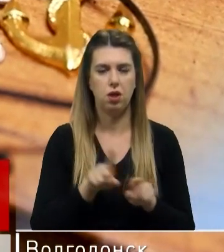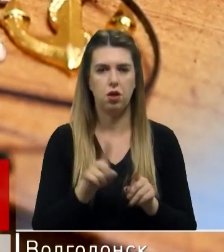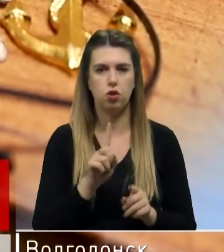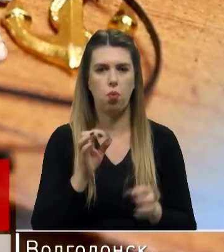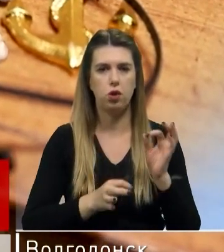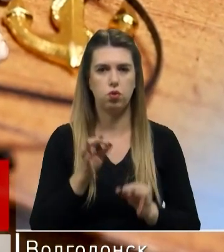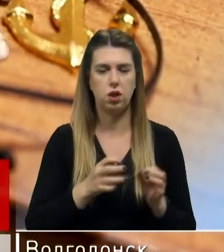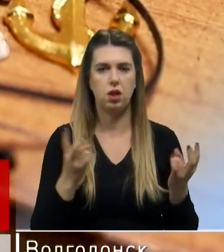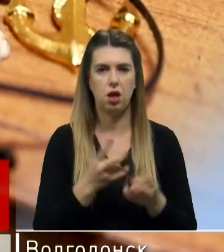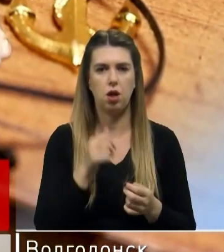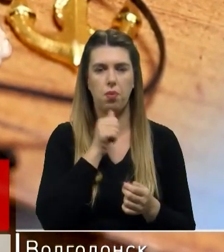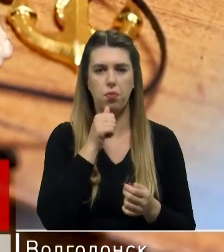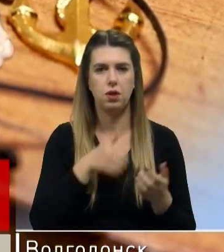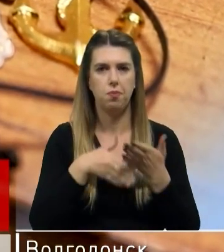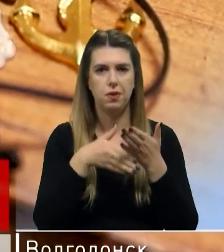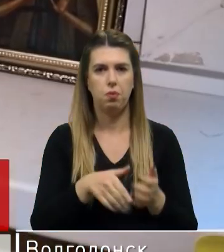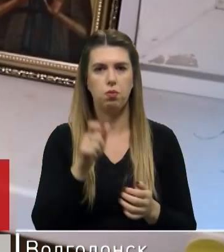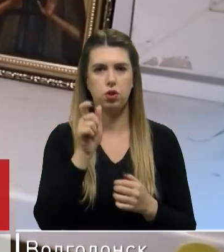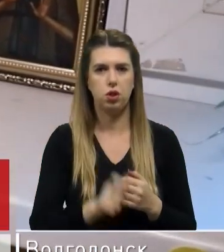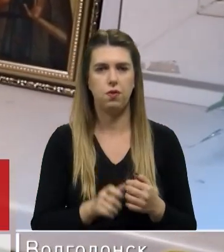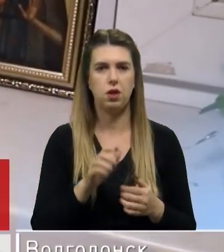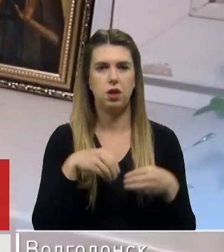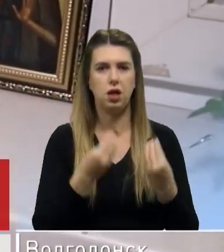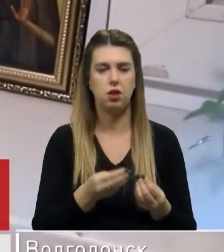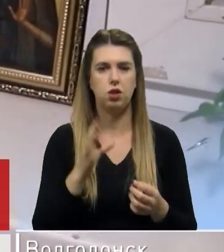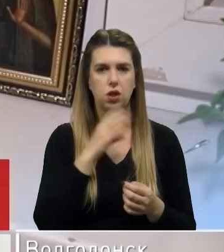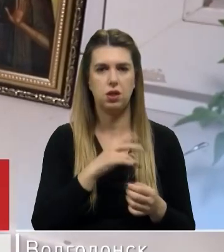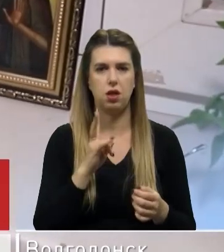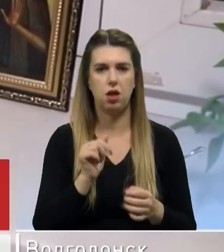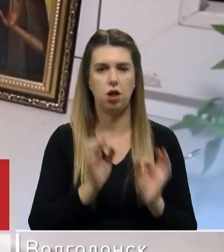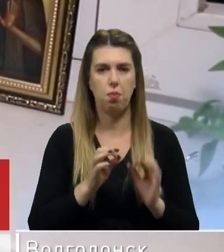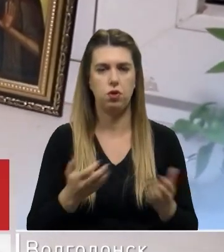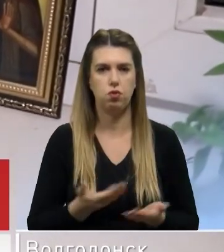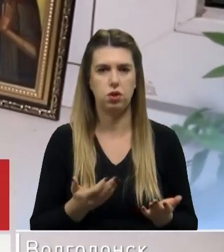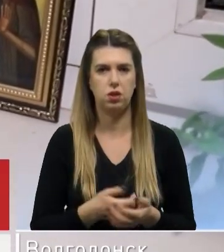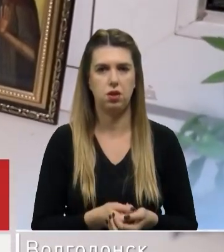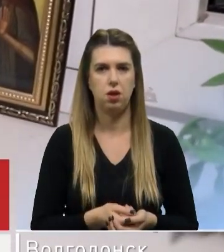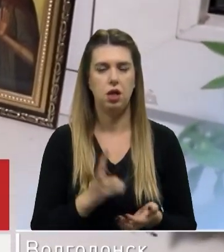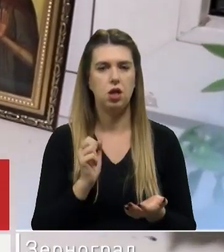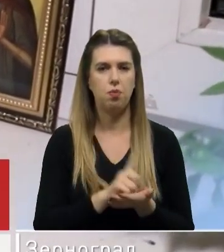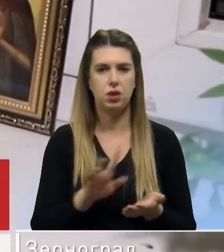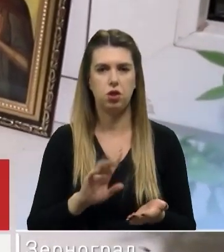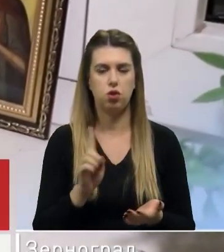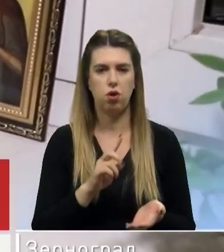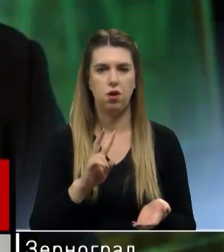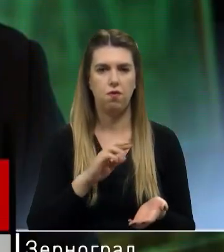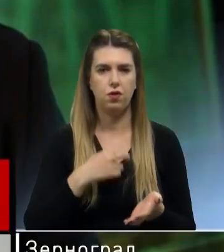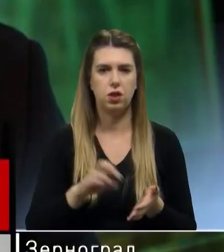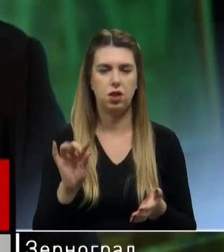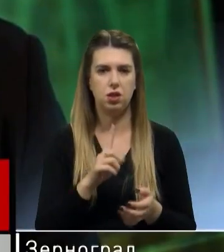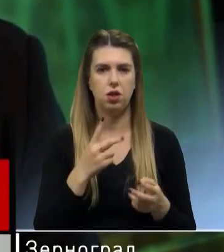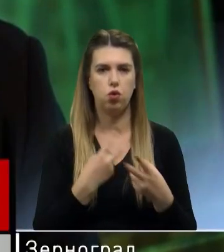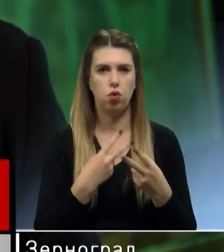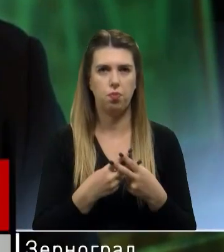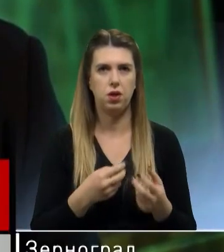чтобы осуждать. Надо попробовать помочь человеку, дать ему шанс на нормальную жизнь. Не обязательно, что они вышли из мест лишения